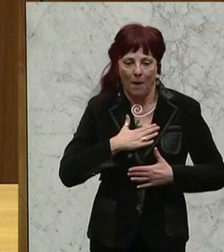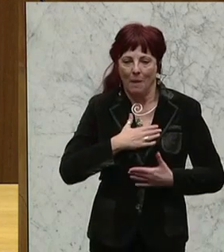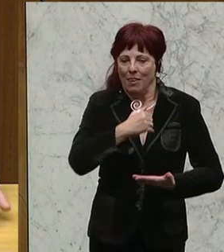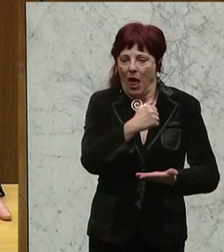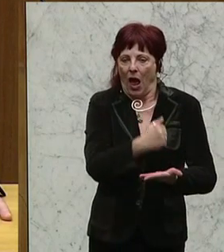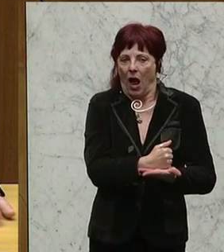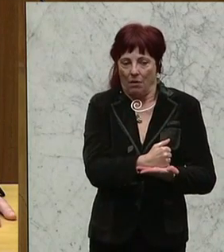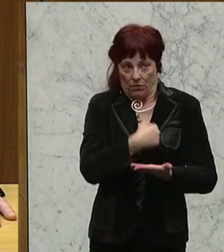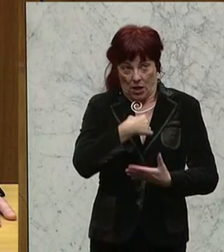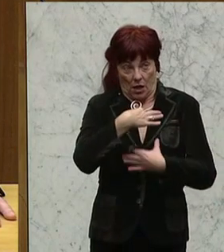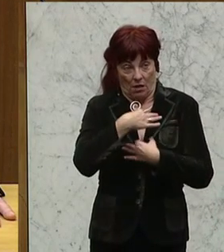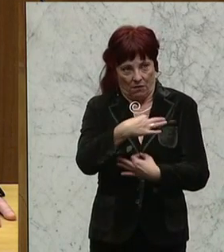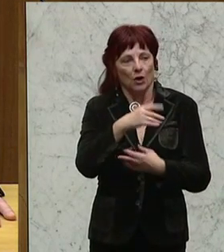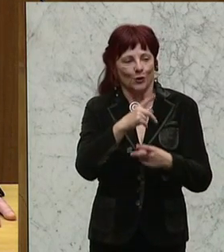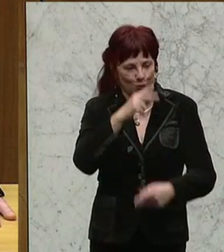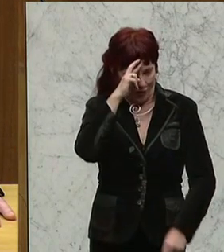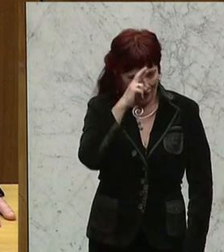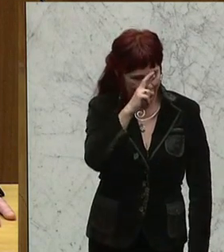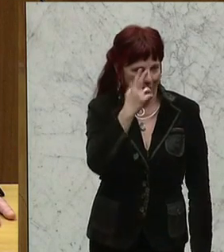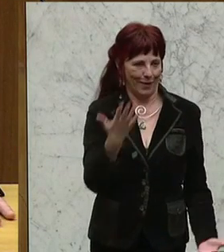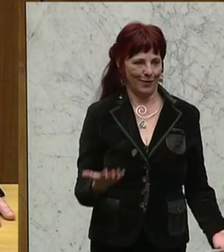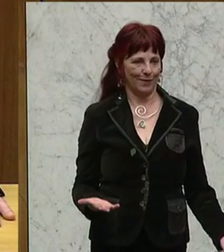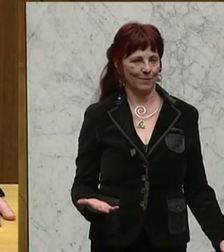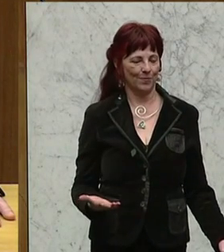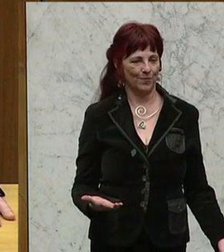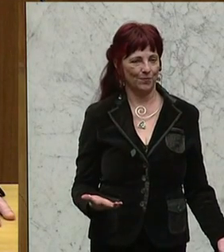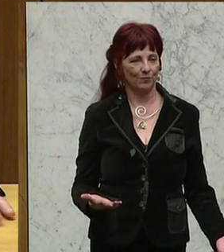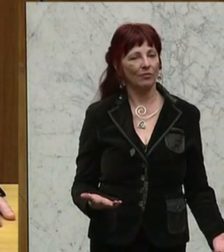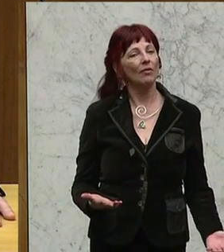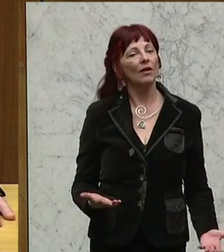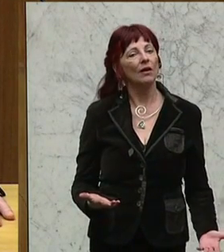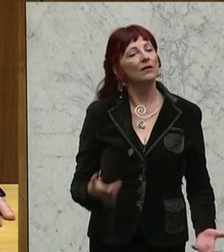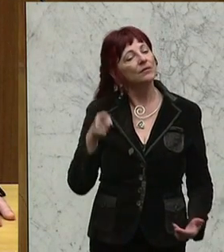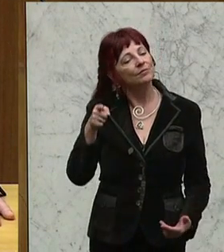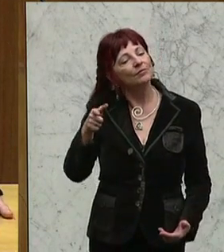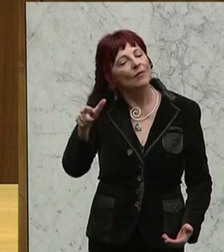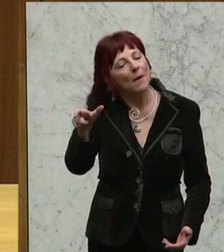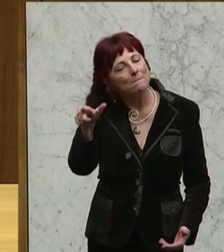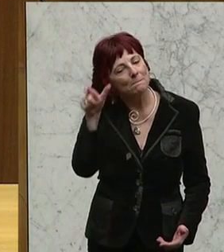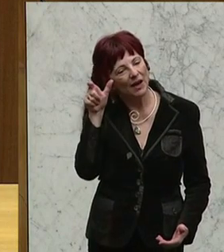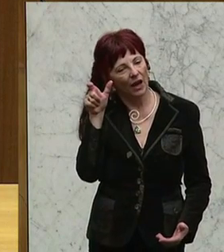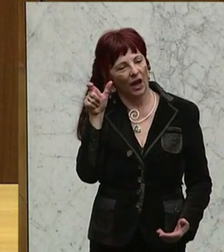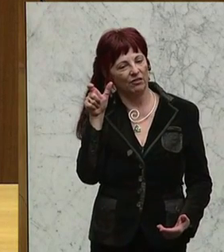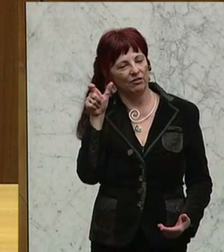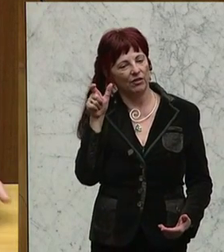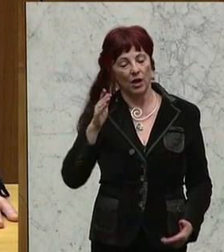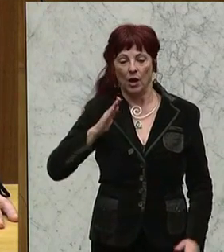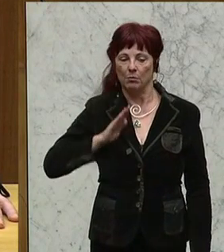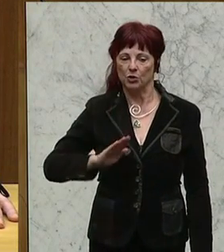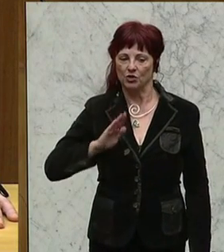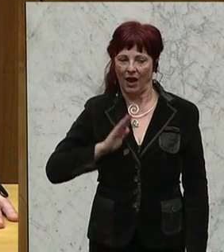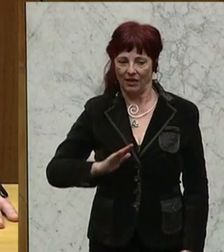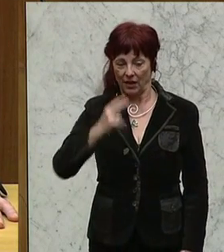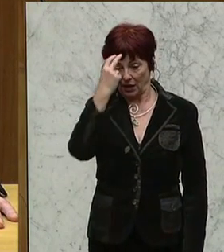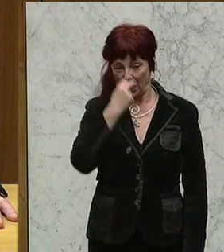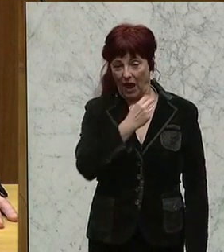welches man gewählt worden ist der Begriff oder für den Begriff der Bescheid hat der heilige